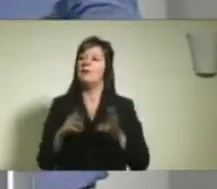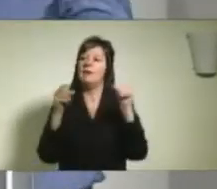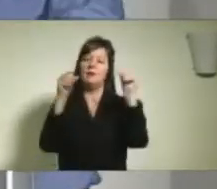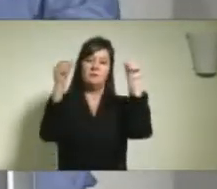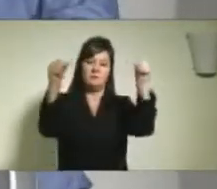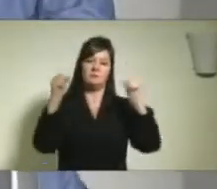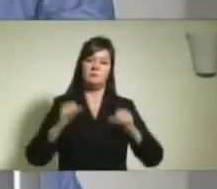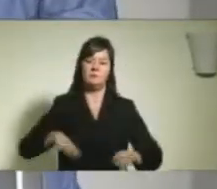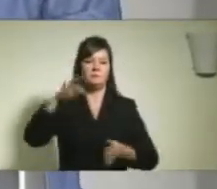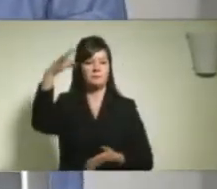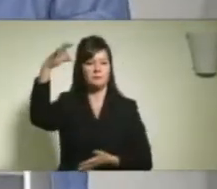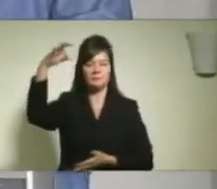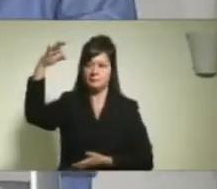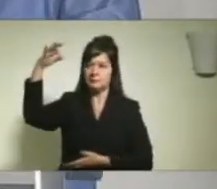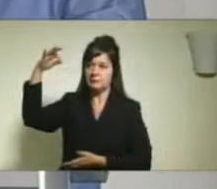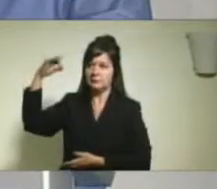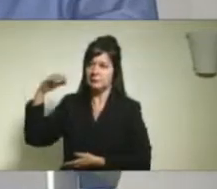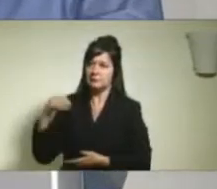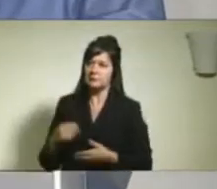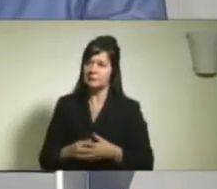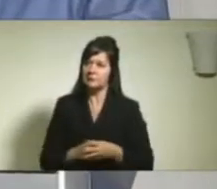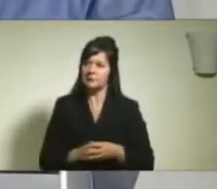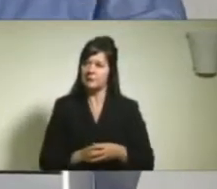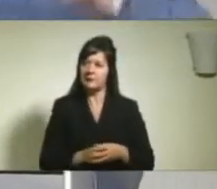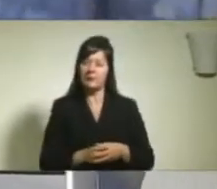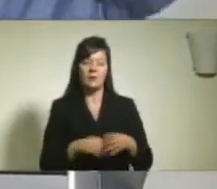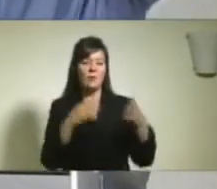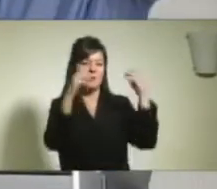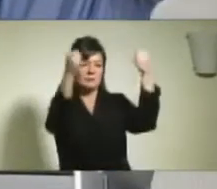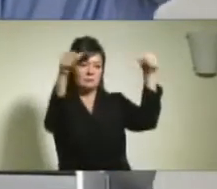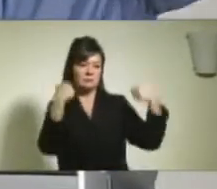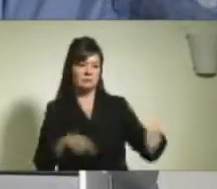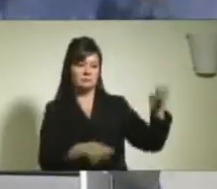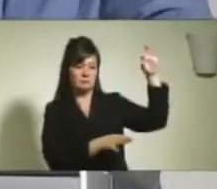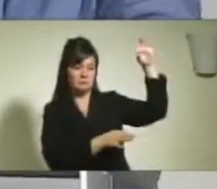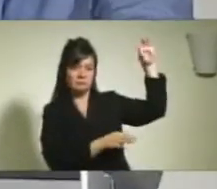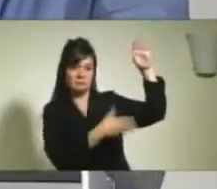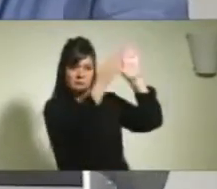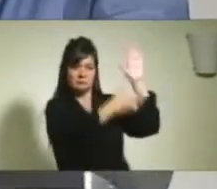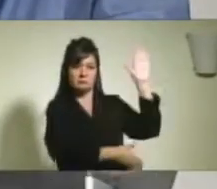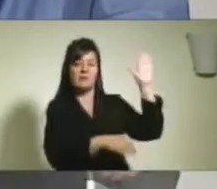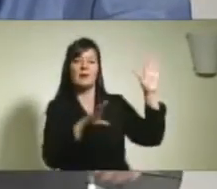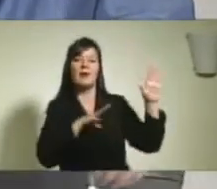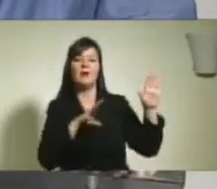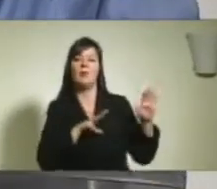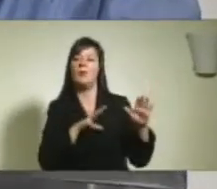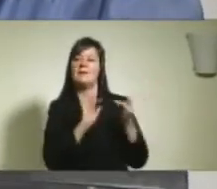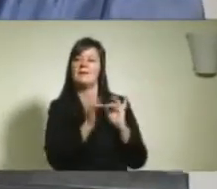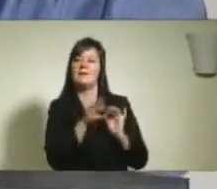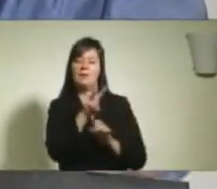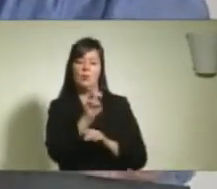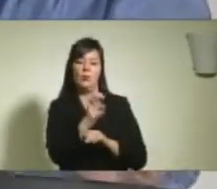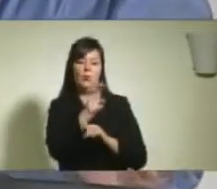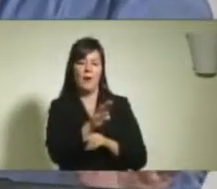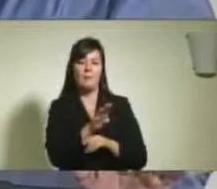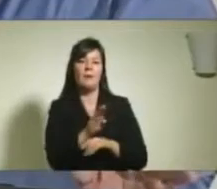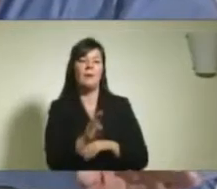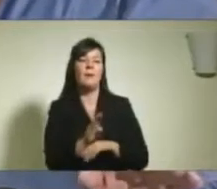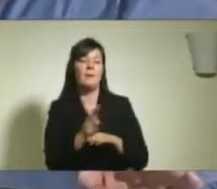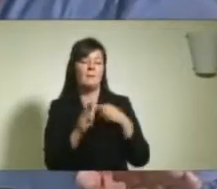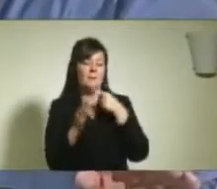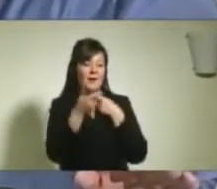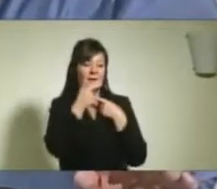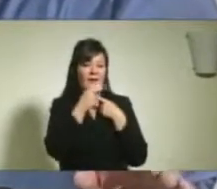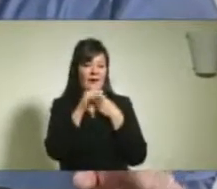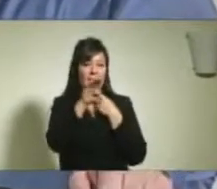we've actually put up. Alors, nous avons créé un site web qui s'appelle Making Waves Windsor Essex.